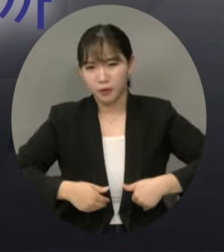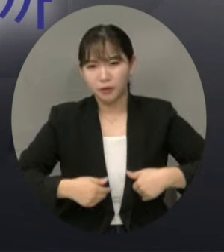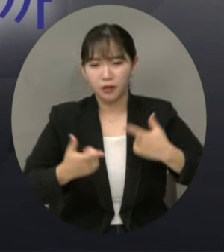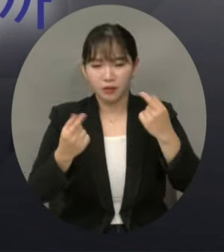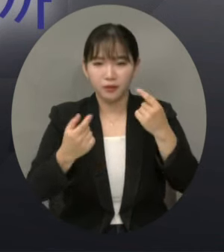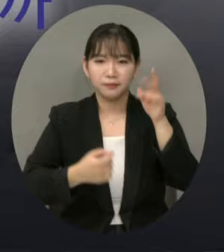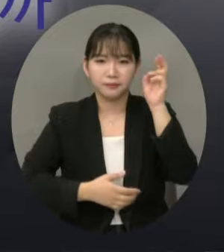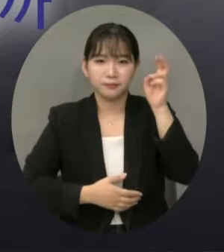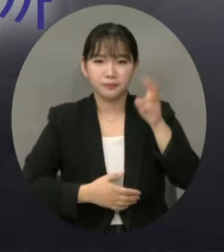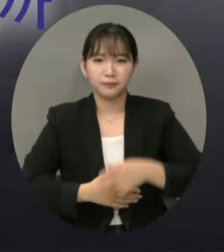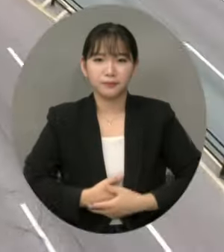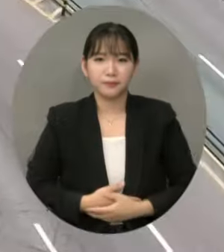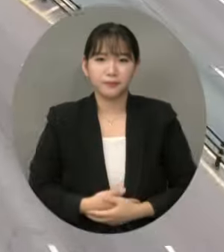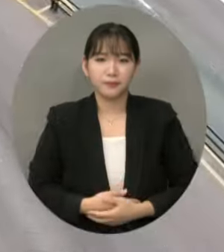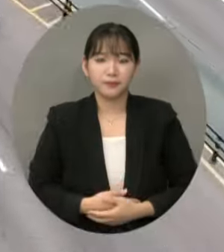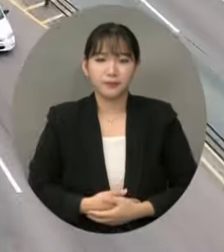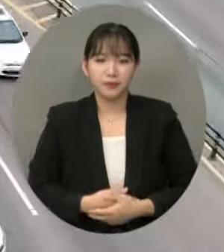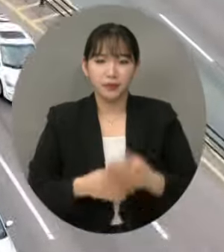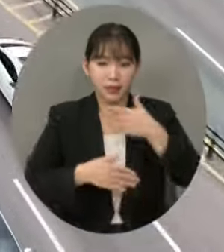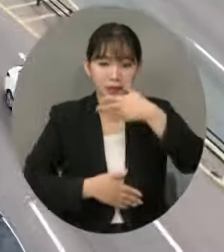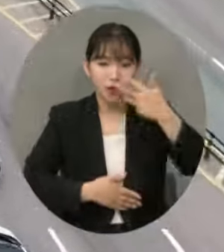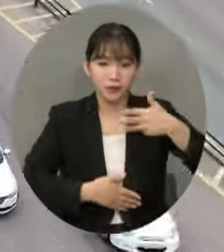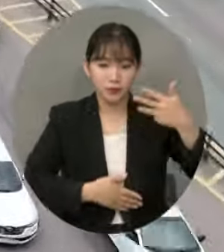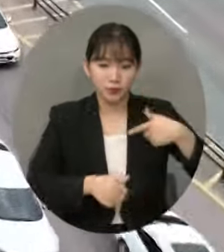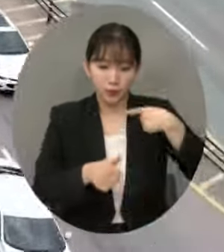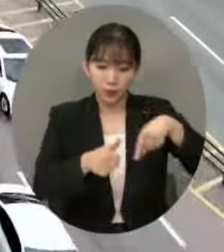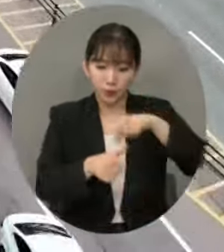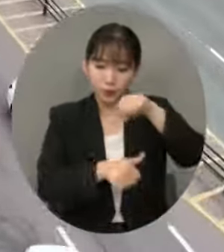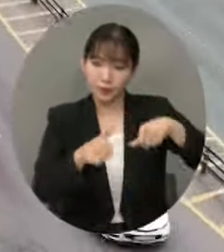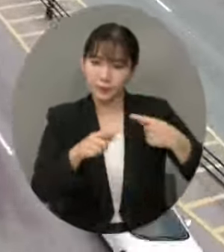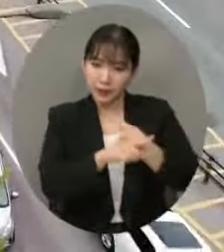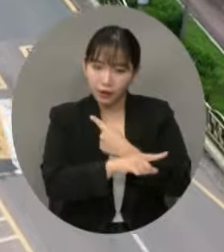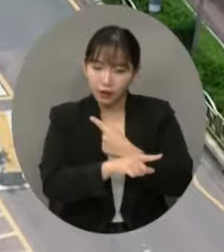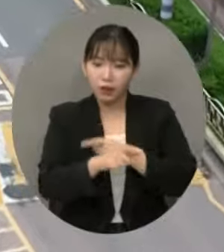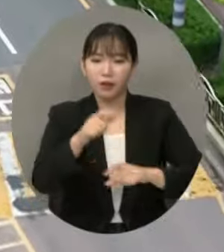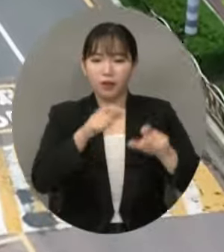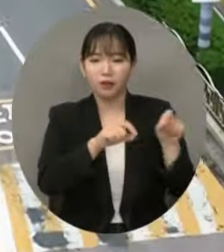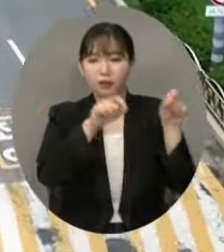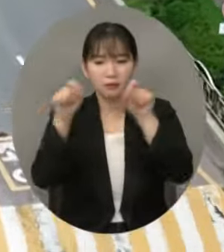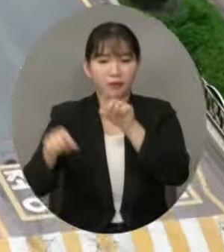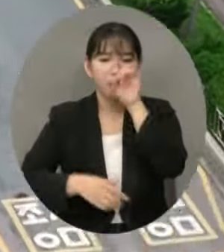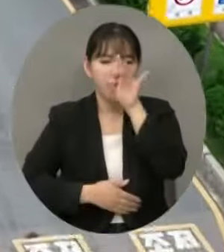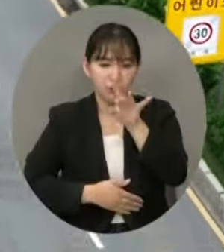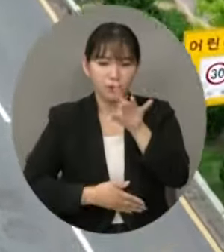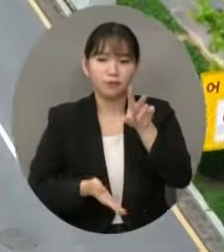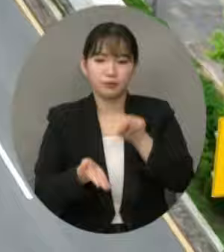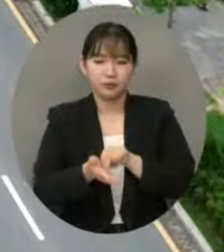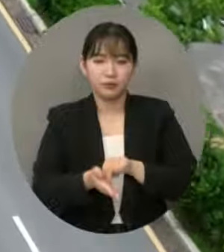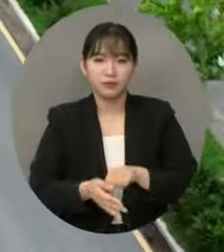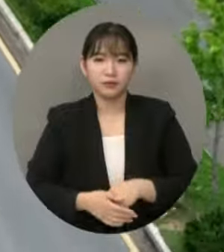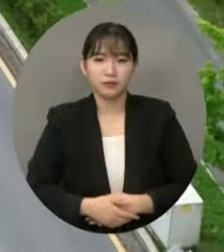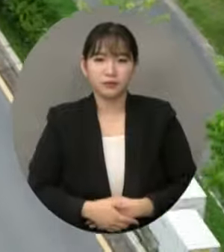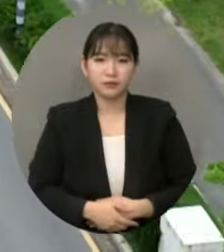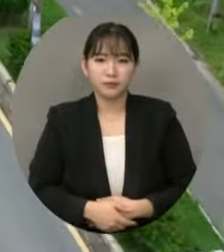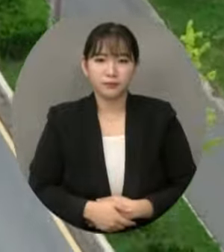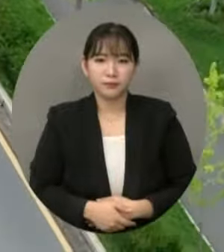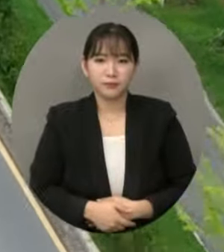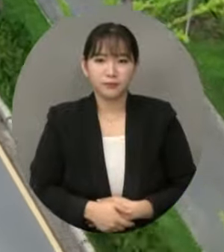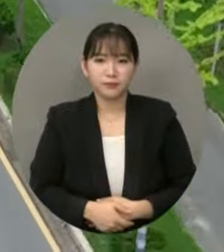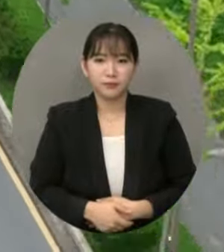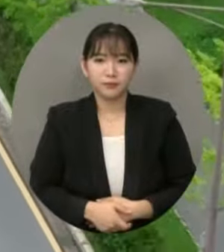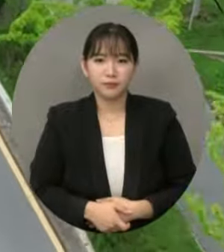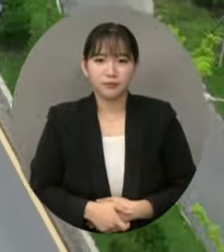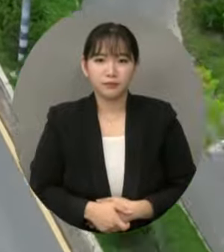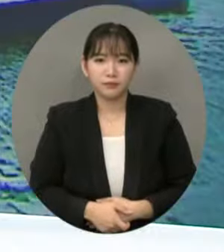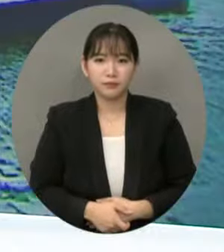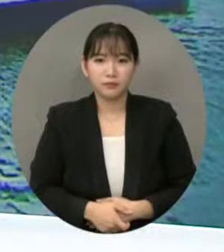시급한 현안 과제가 아닐까. 혁신도시 교육 여건 개선, 더 이상 미룰 수 없는 과제입니다. MBC 뉴스